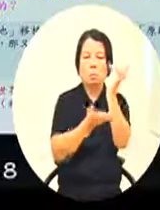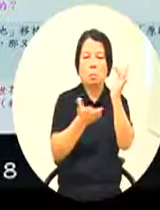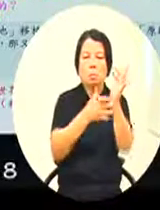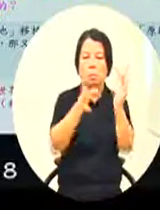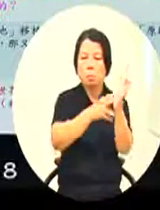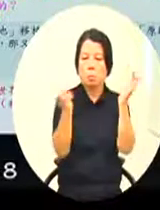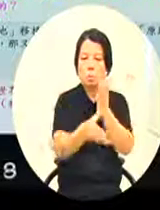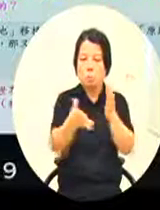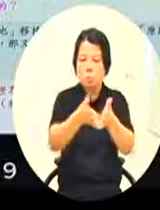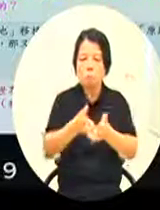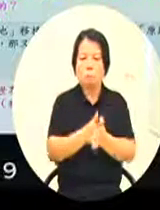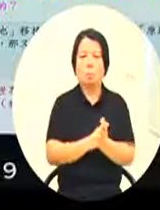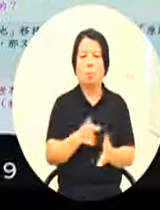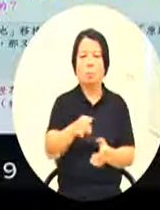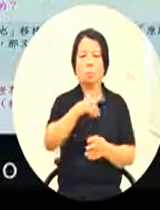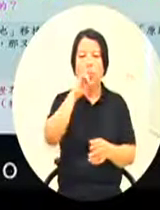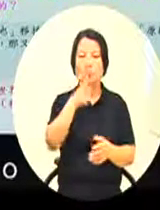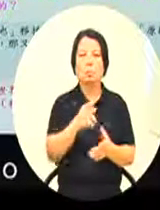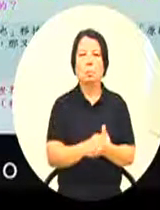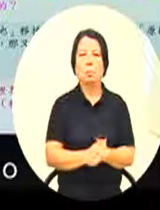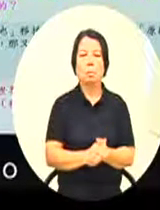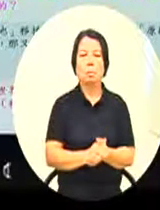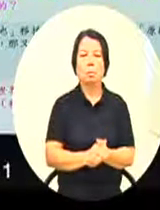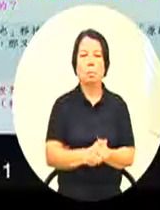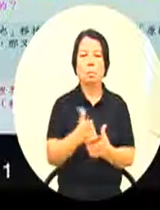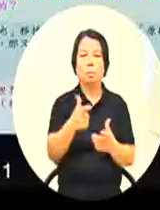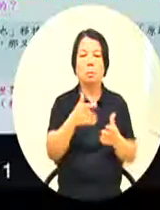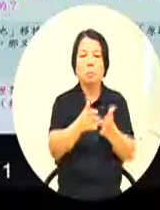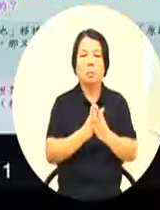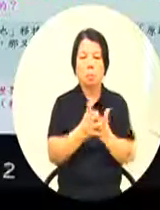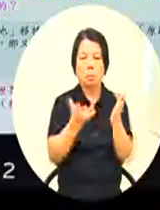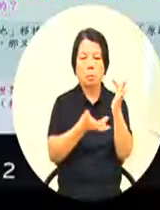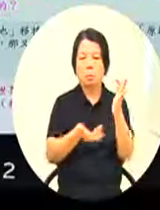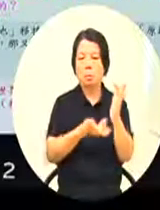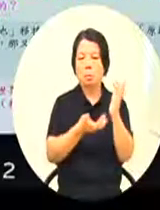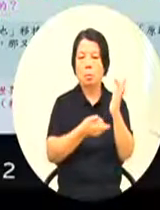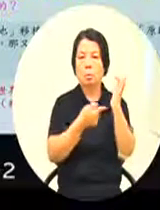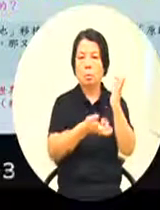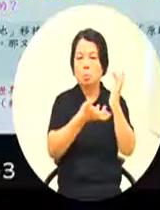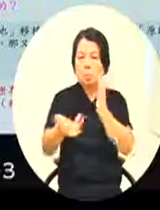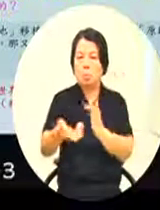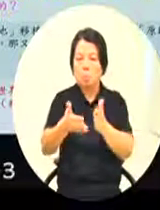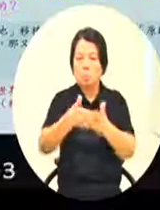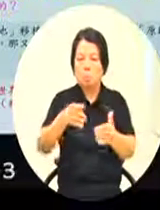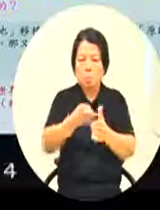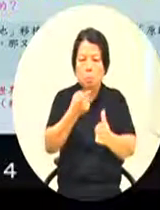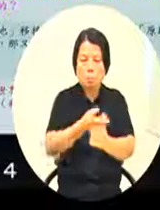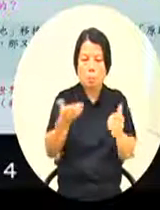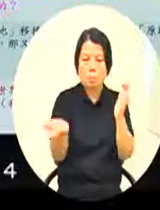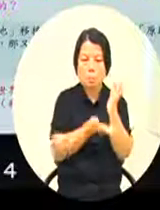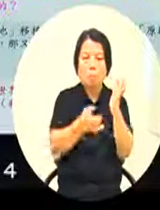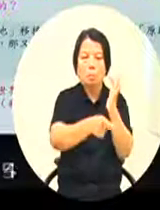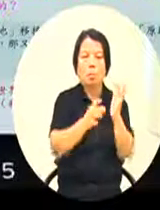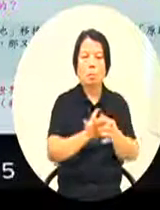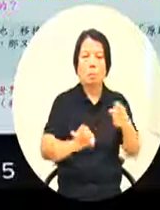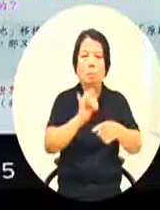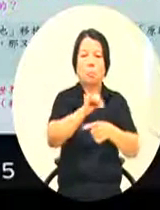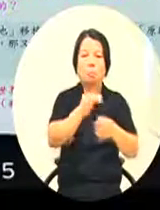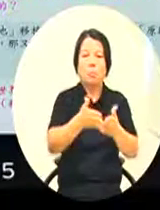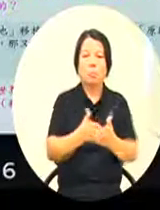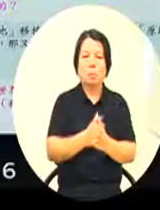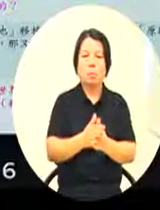少。错，移树不用先砍树吗？移树就100%会活